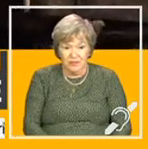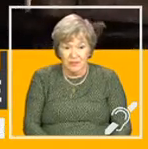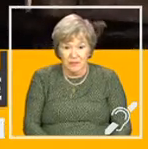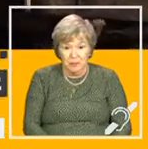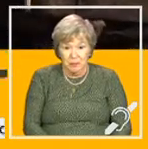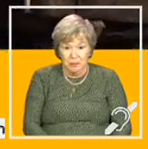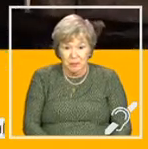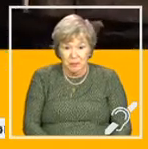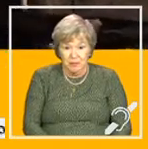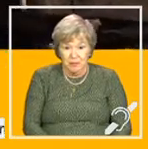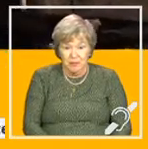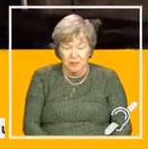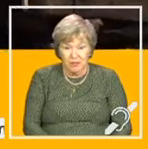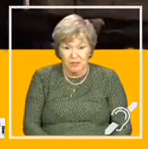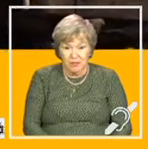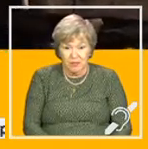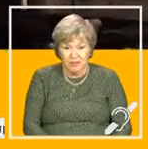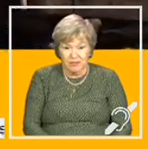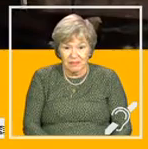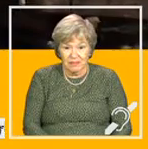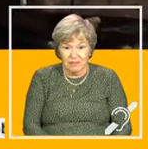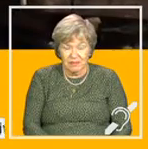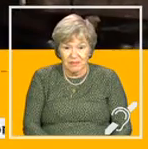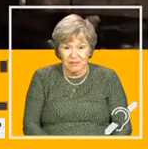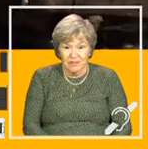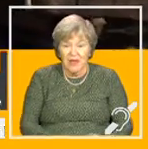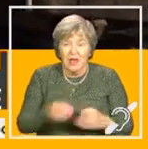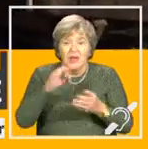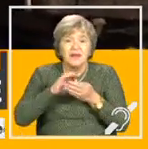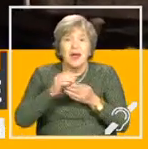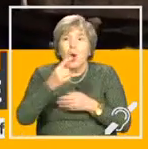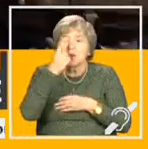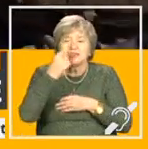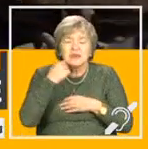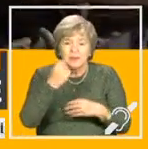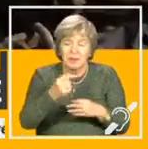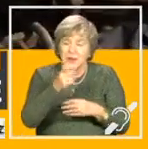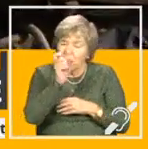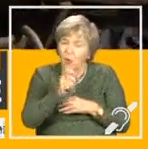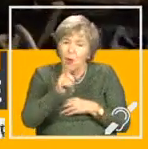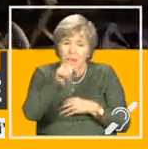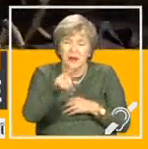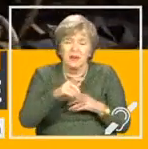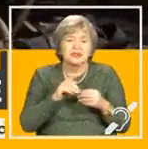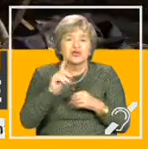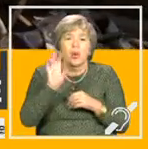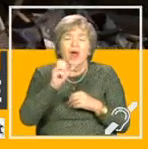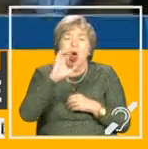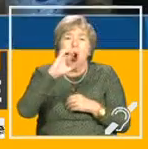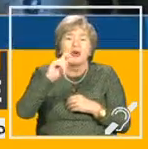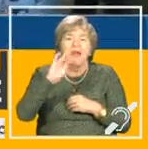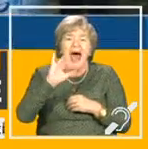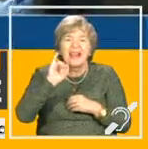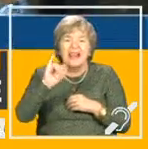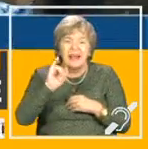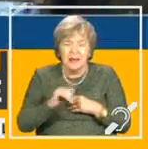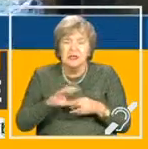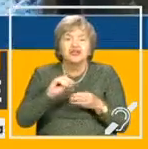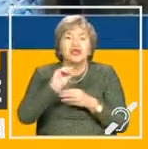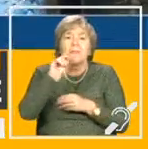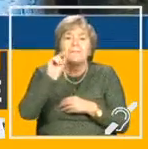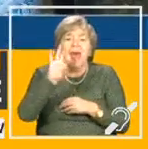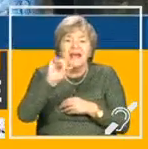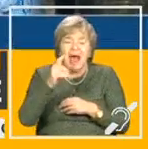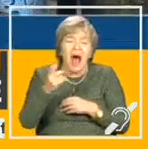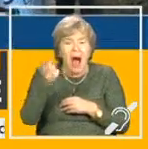Bun găsit, Claudiu, bun găsit tuturor. De aproape o săptămână, oamenii de aici, din Slobozia Conac, dar și din Pechea, întrucât am fost